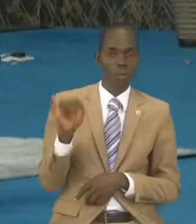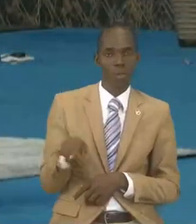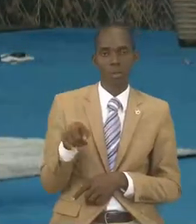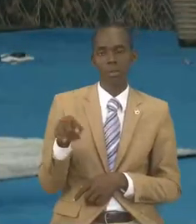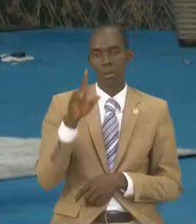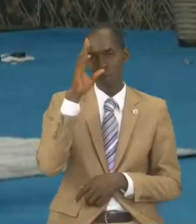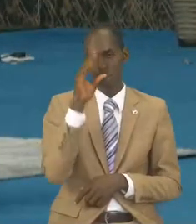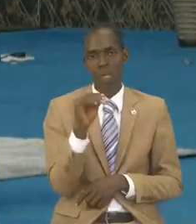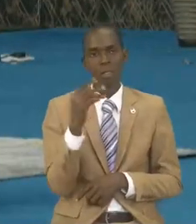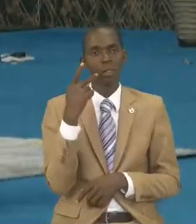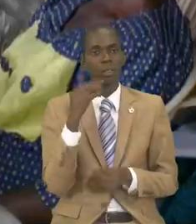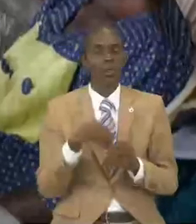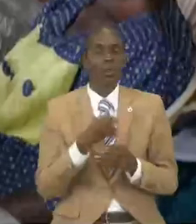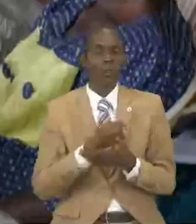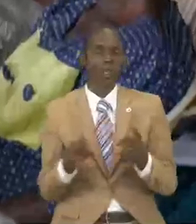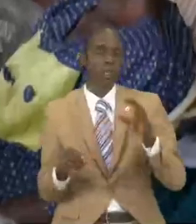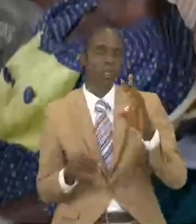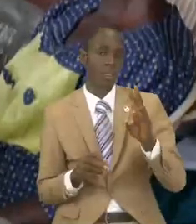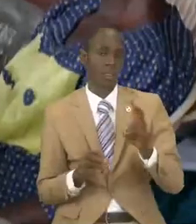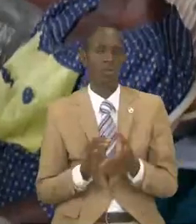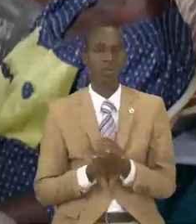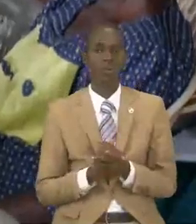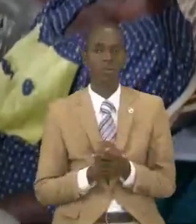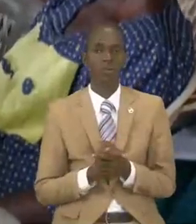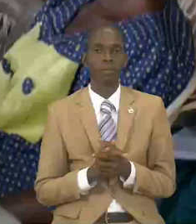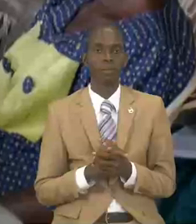l'homme. Verset 6.